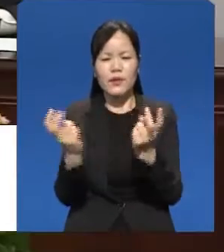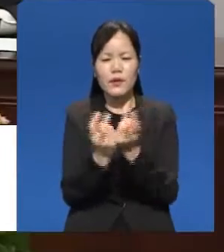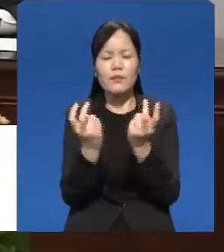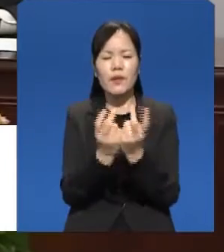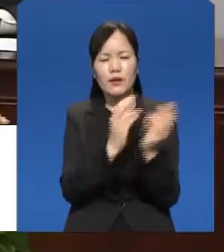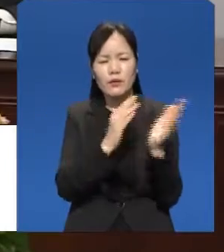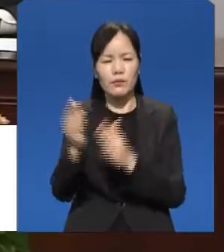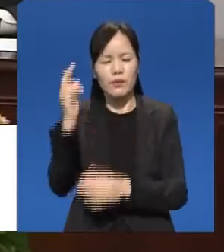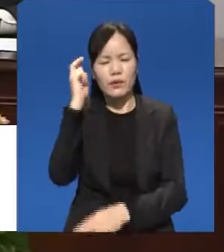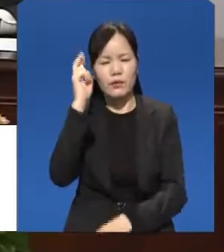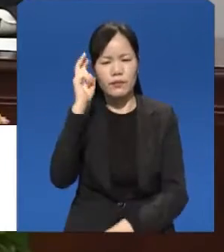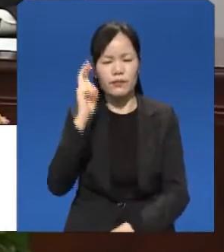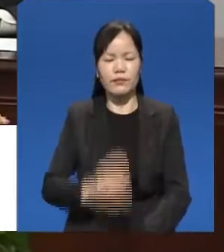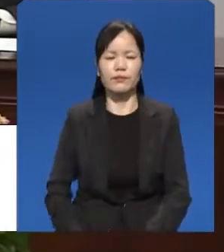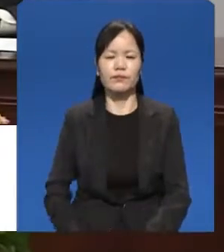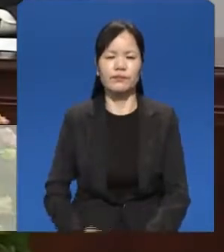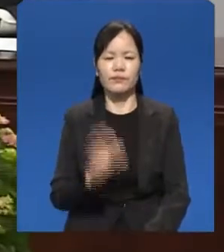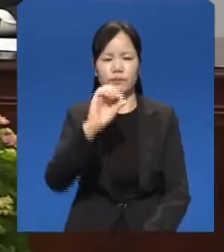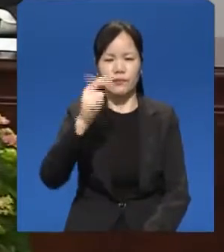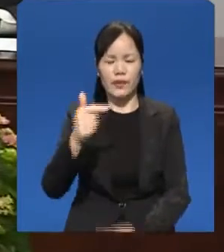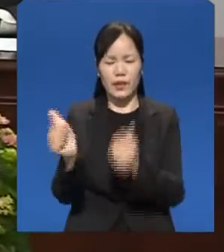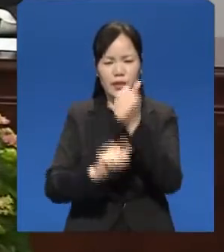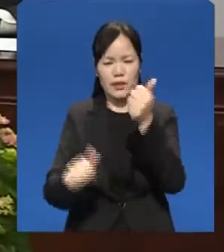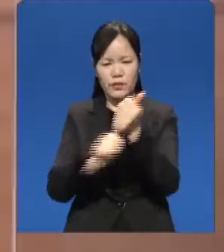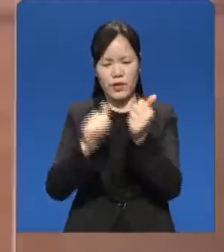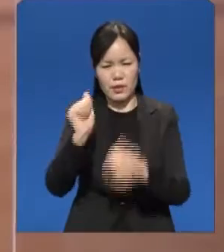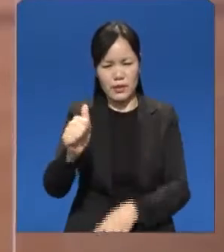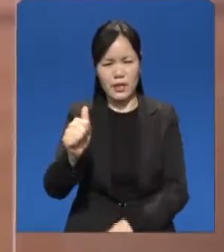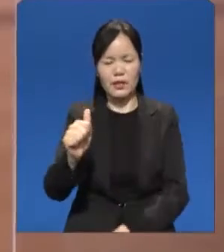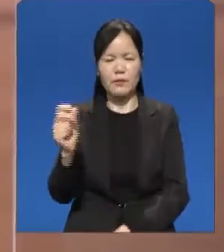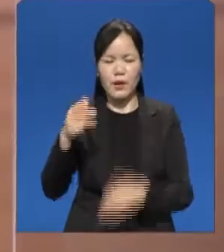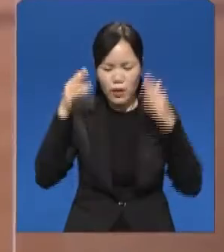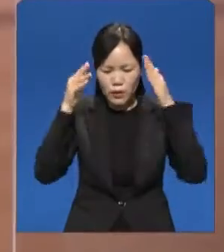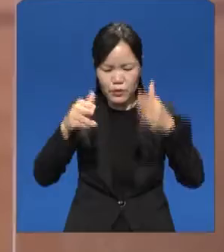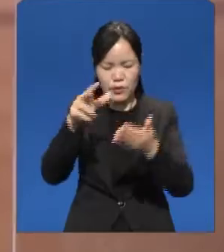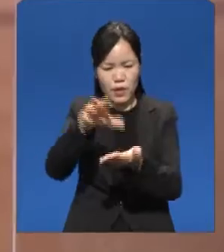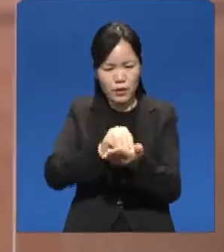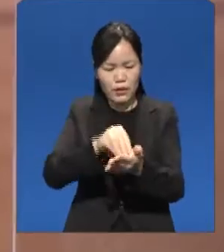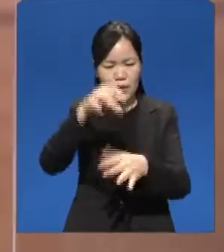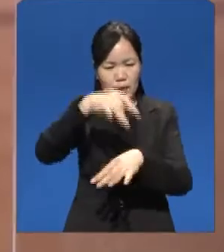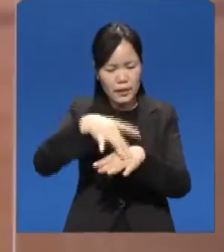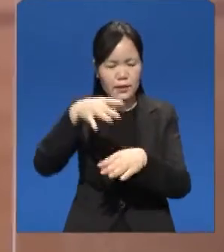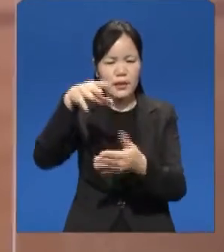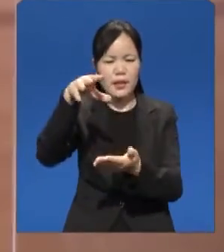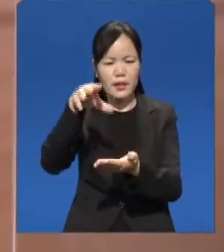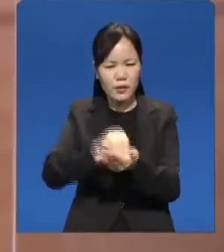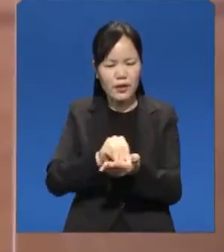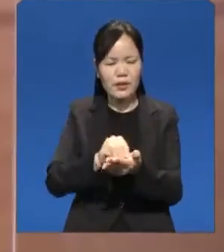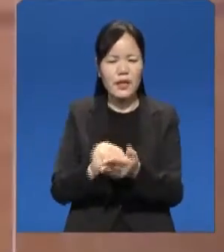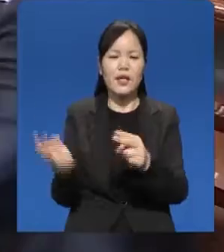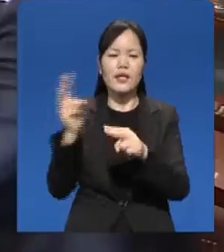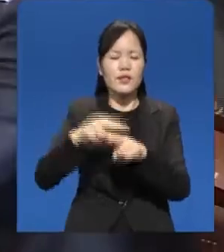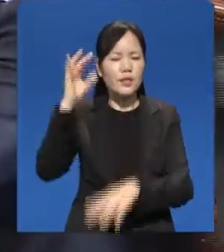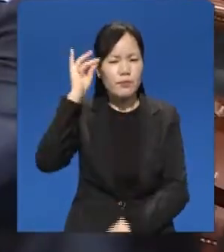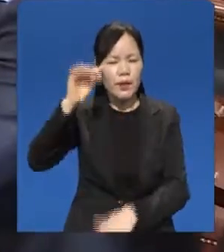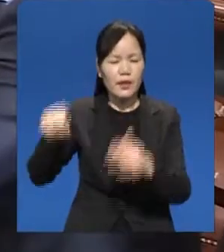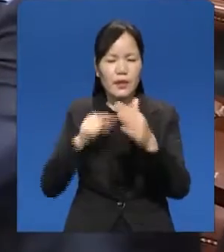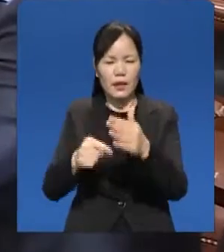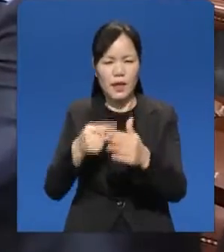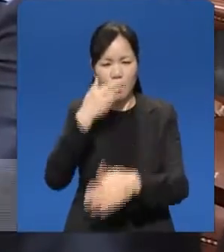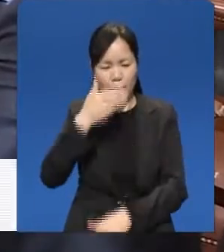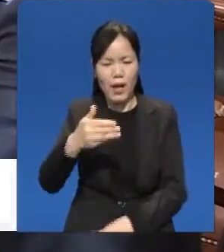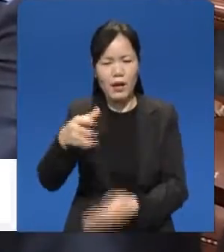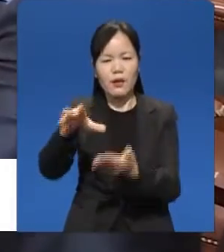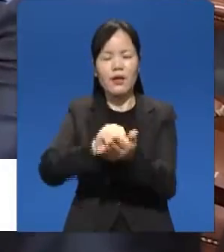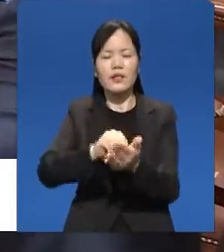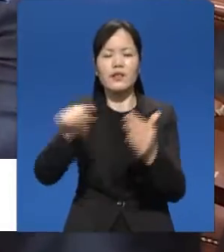마련될 전망입니다. 앞서 안철수 인수위원장은 중점과제나 핵심과제, 취임 100일 이내에 할 수 있는 과제